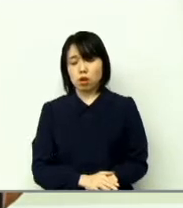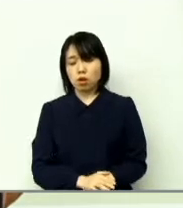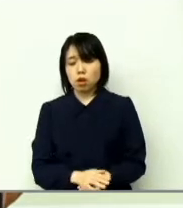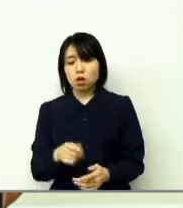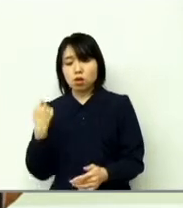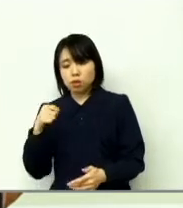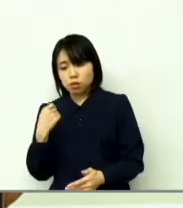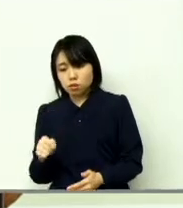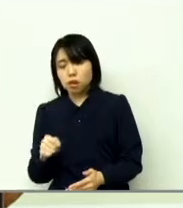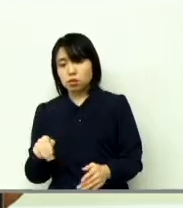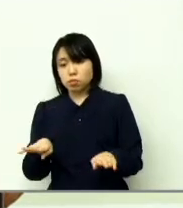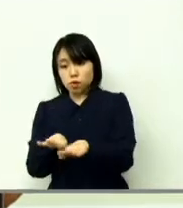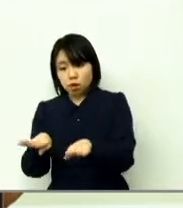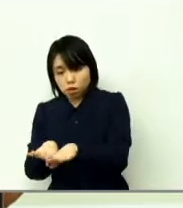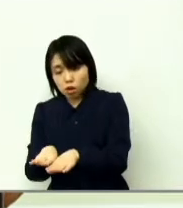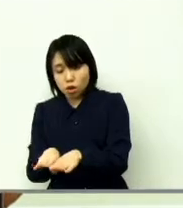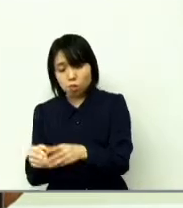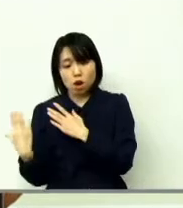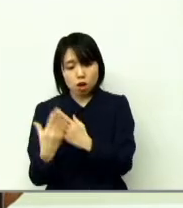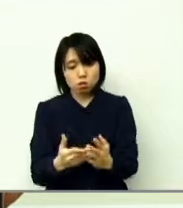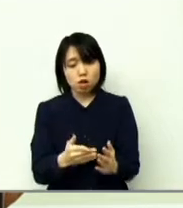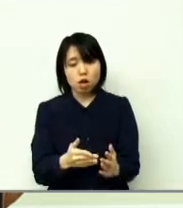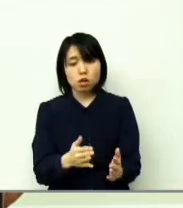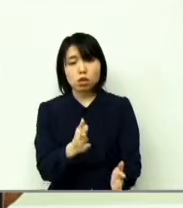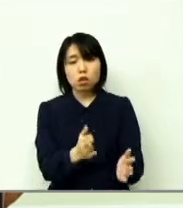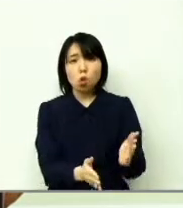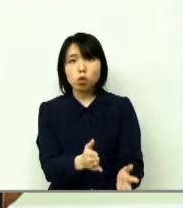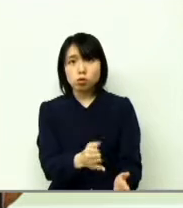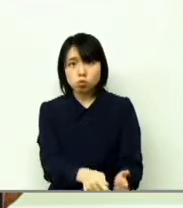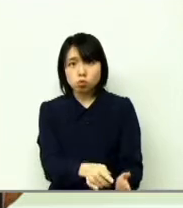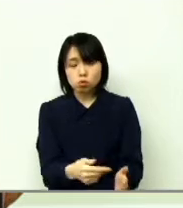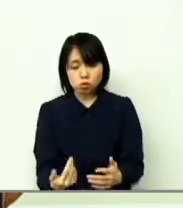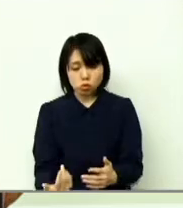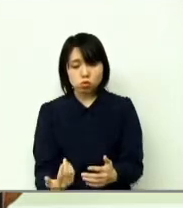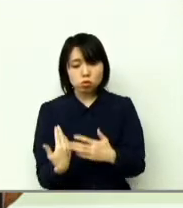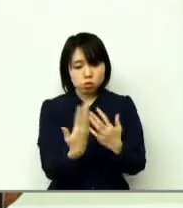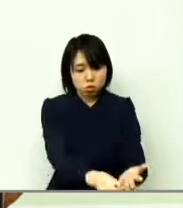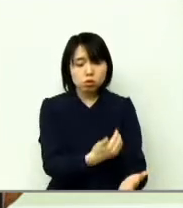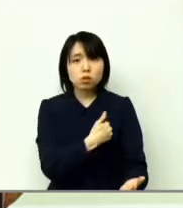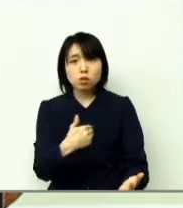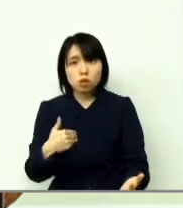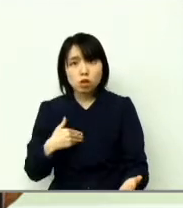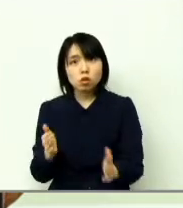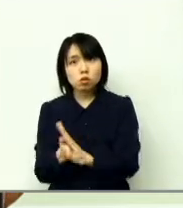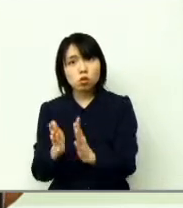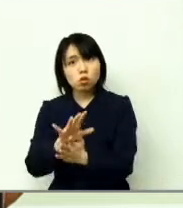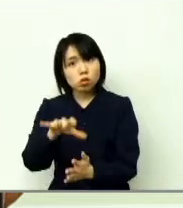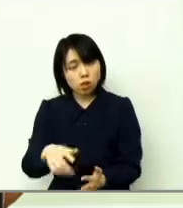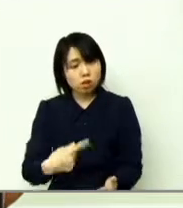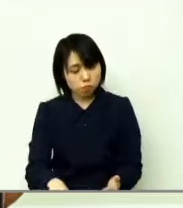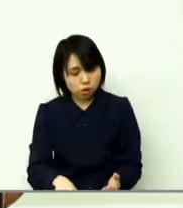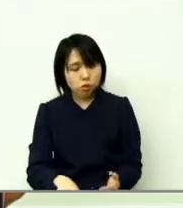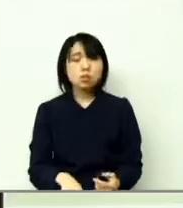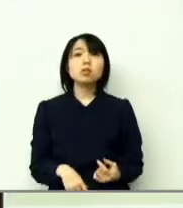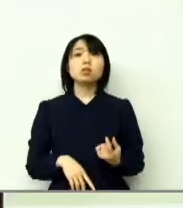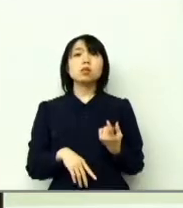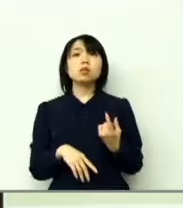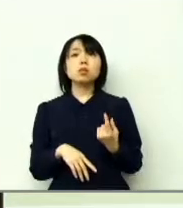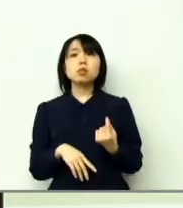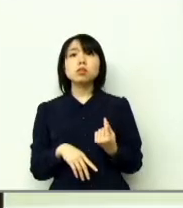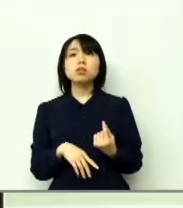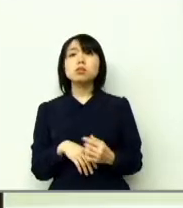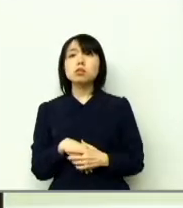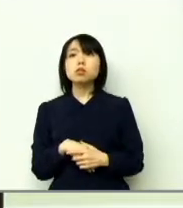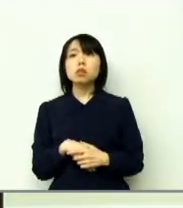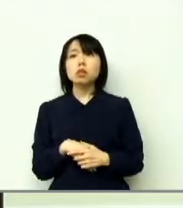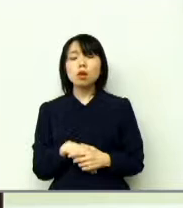も預かり保育という形で対応することができる幼稚園ということな認識でよろしいでしょうか。 そうですね。ちょっと細